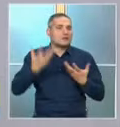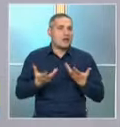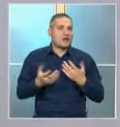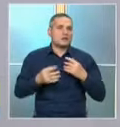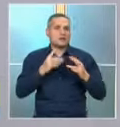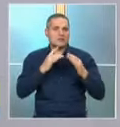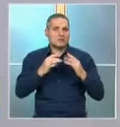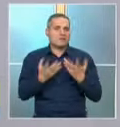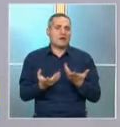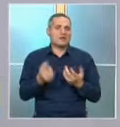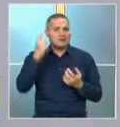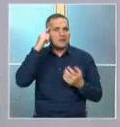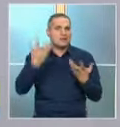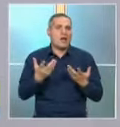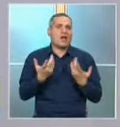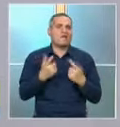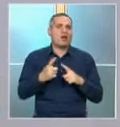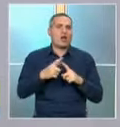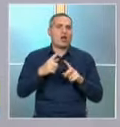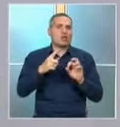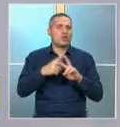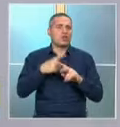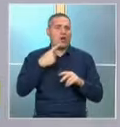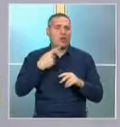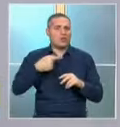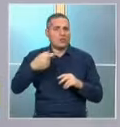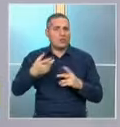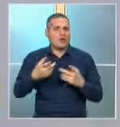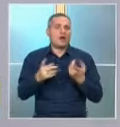да разговаряш, да знаеш какъв тон да използваш,